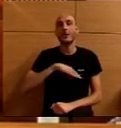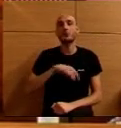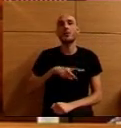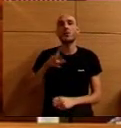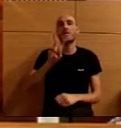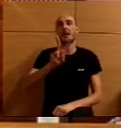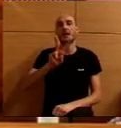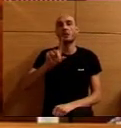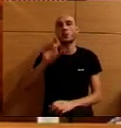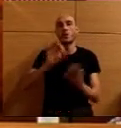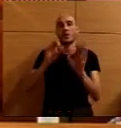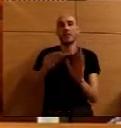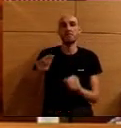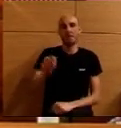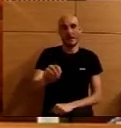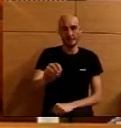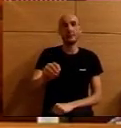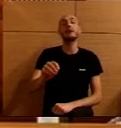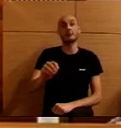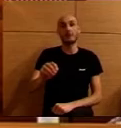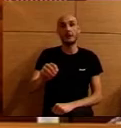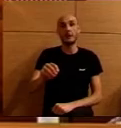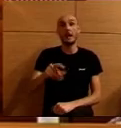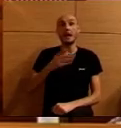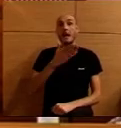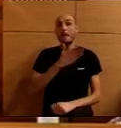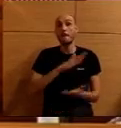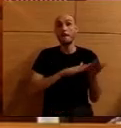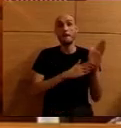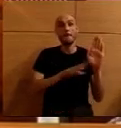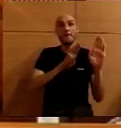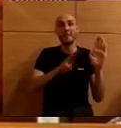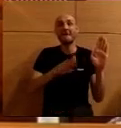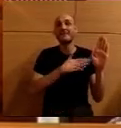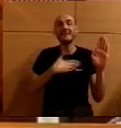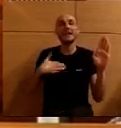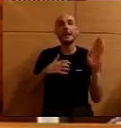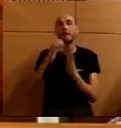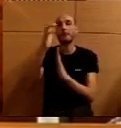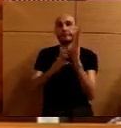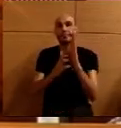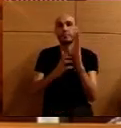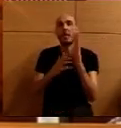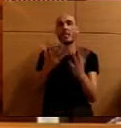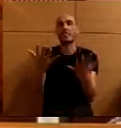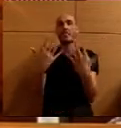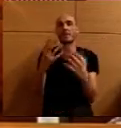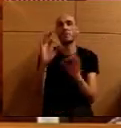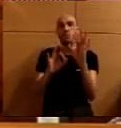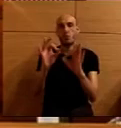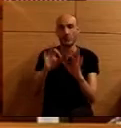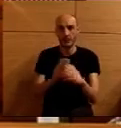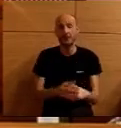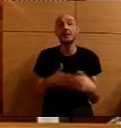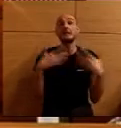29%. La moció i el Partit Popular planteja que aquest recàrrec se rebaixi al 10%. Si això significa